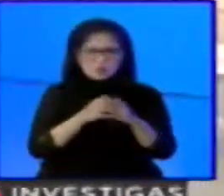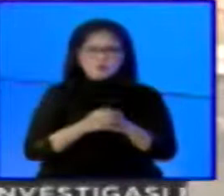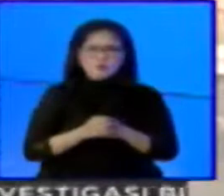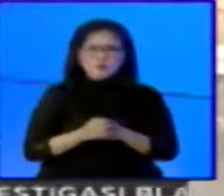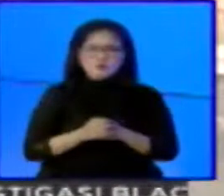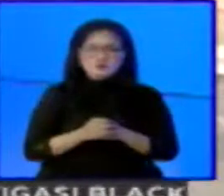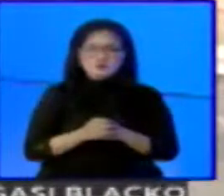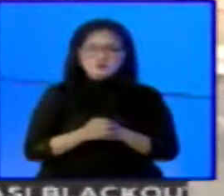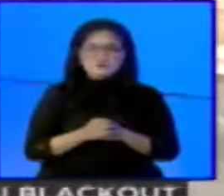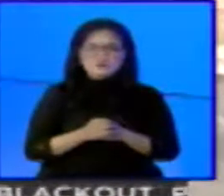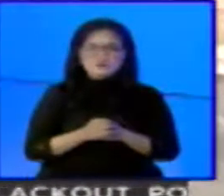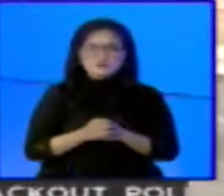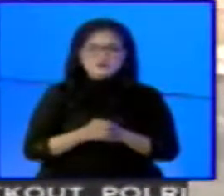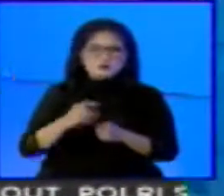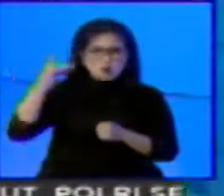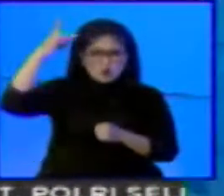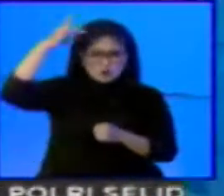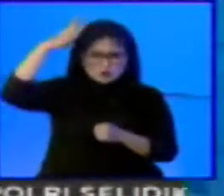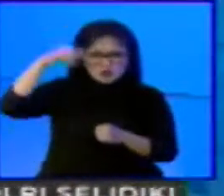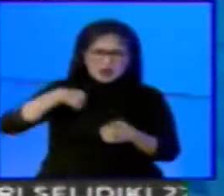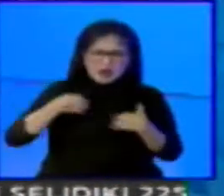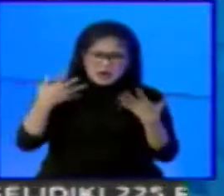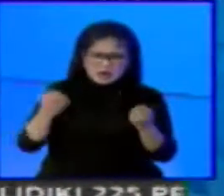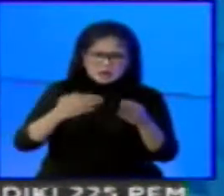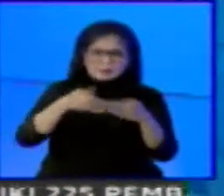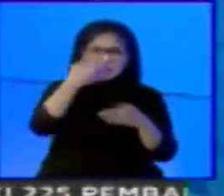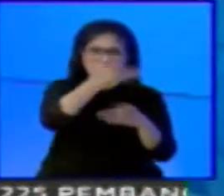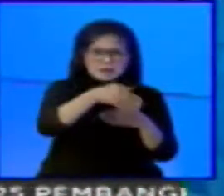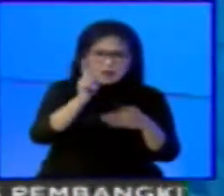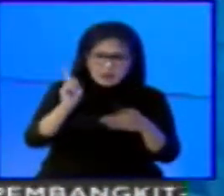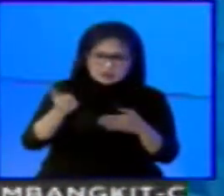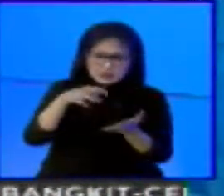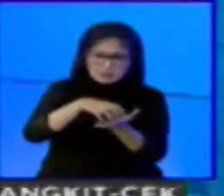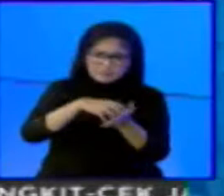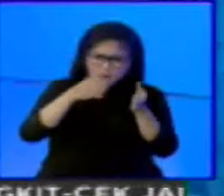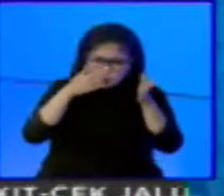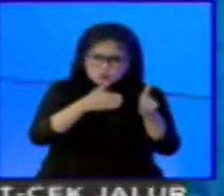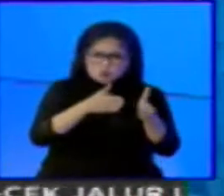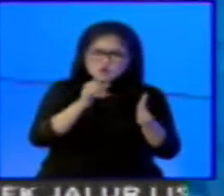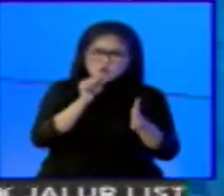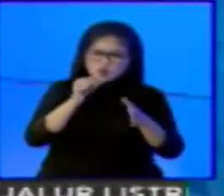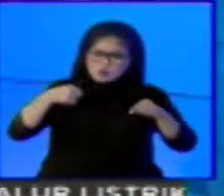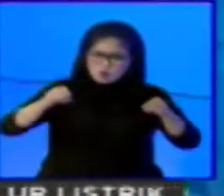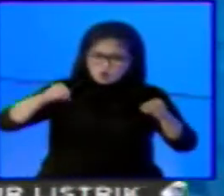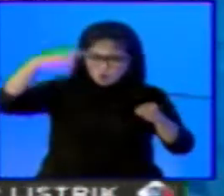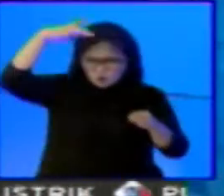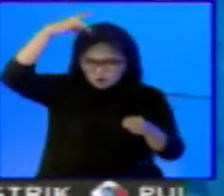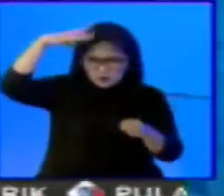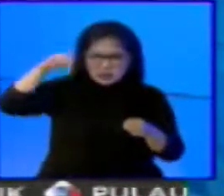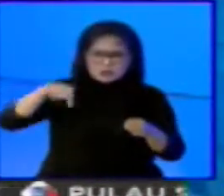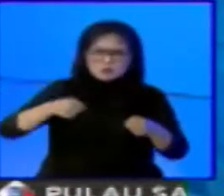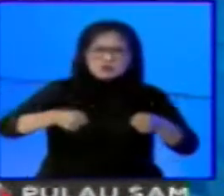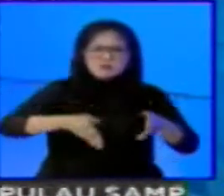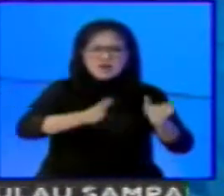Segelintir dari pengemudi ojek online ini juga berharap ke depannya mereka dapat disediakan area khusus untuk pengemudi ojek online di kawasan Gatot Subroto